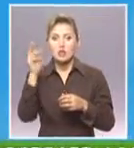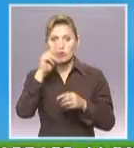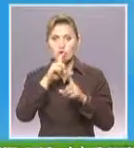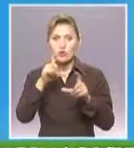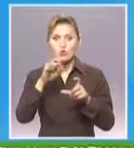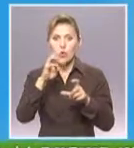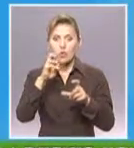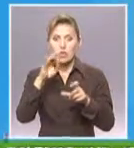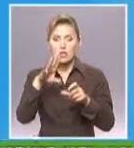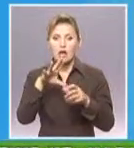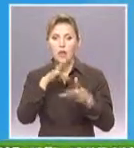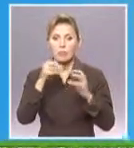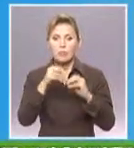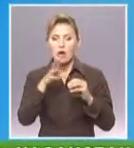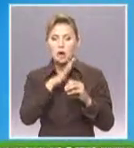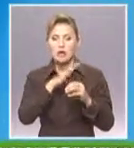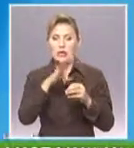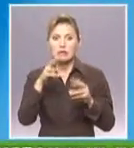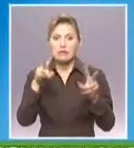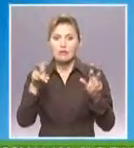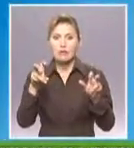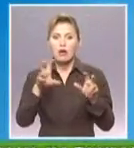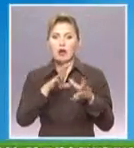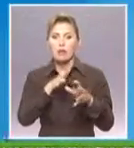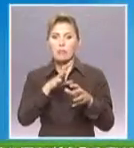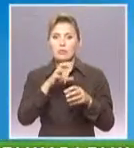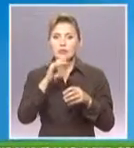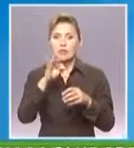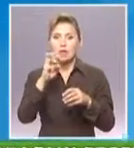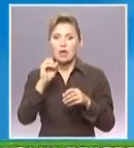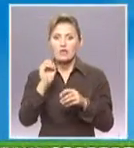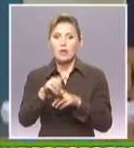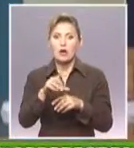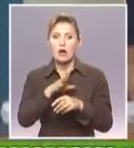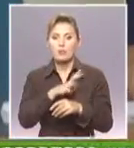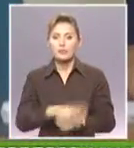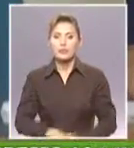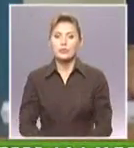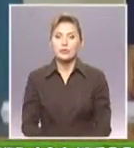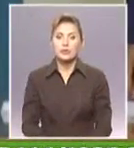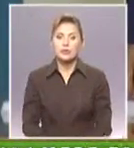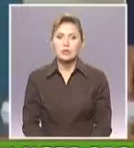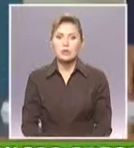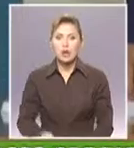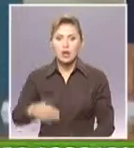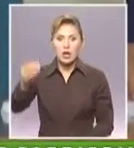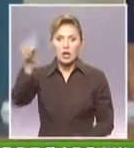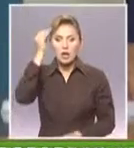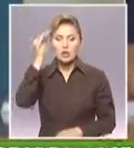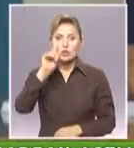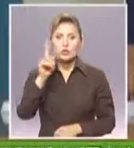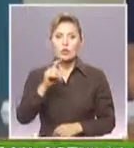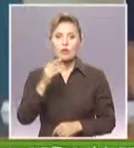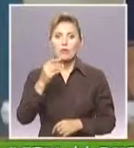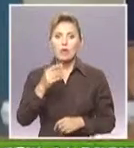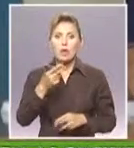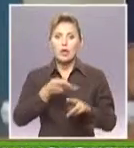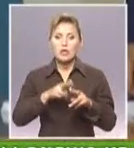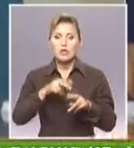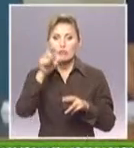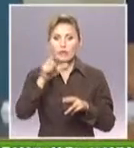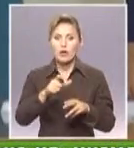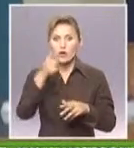басшы болса, ұлттық экономика министрлігін Ерболат Досаевқа басқару тапсырылды. Считаю, что он компетентный в этих